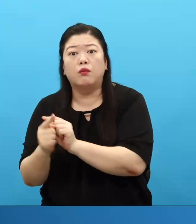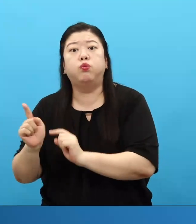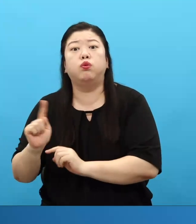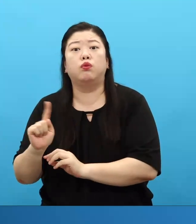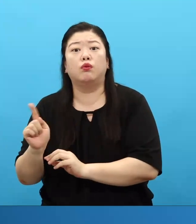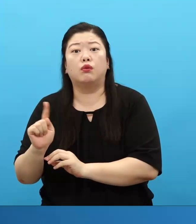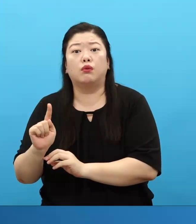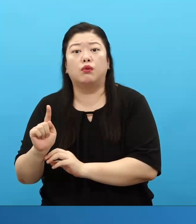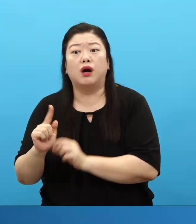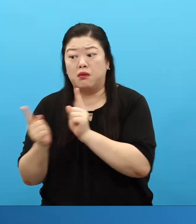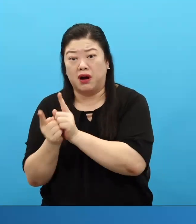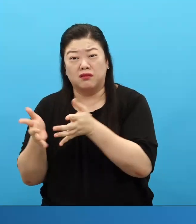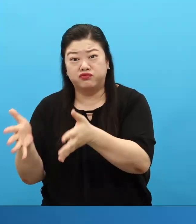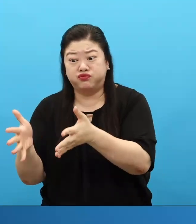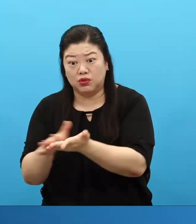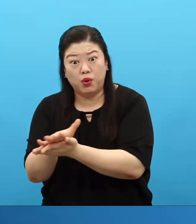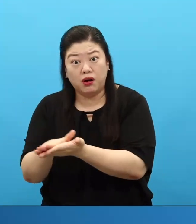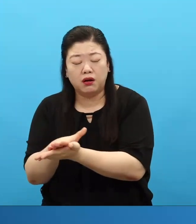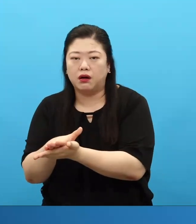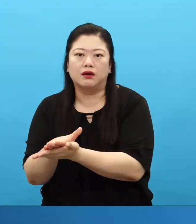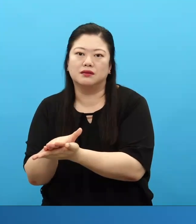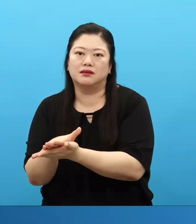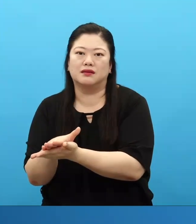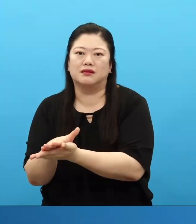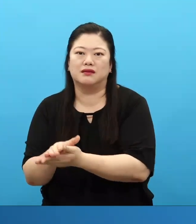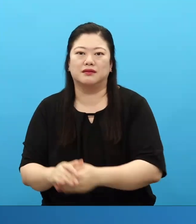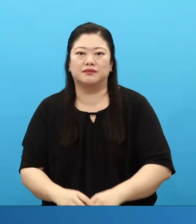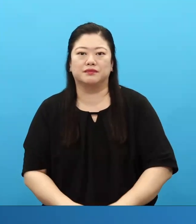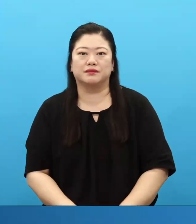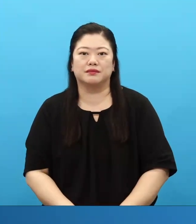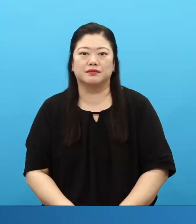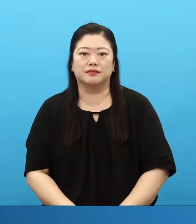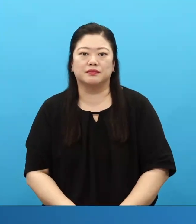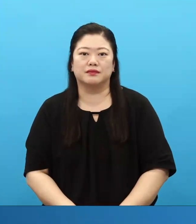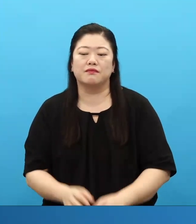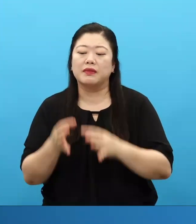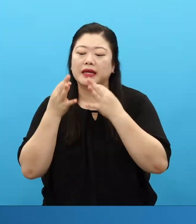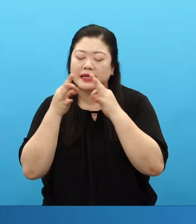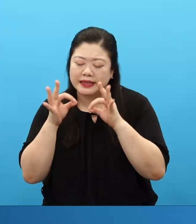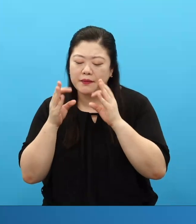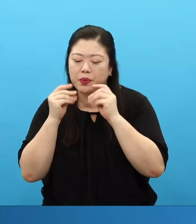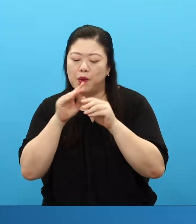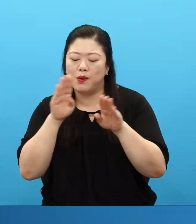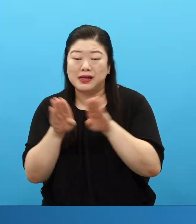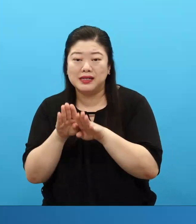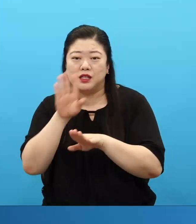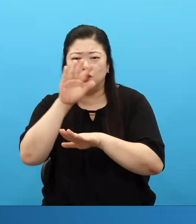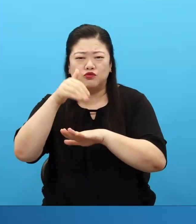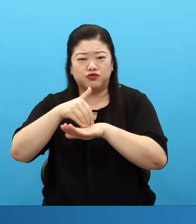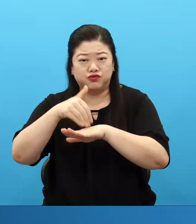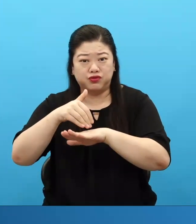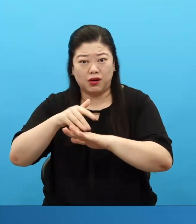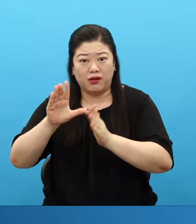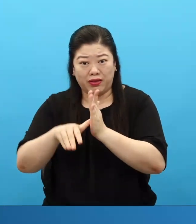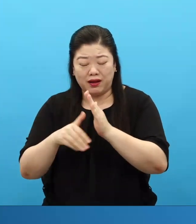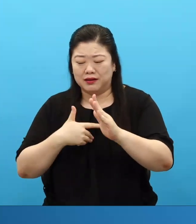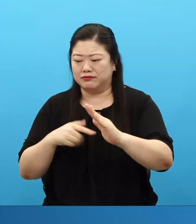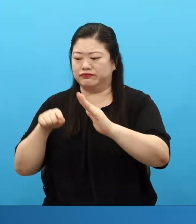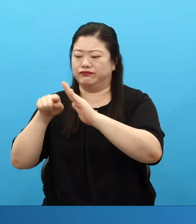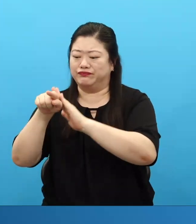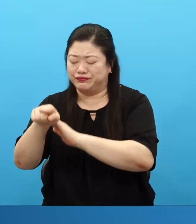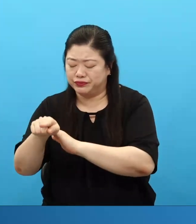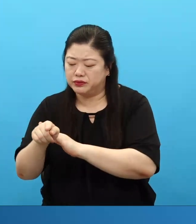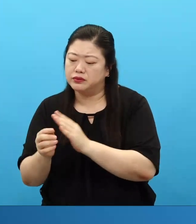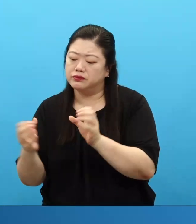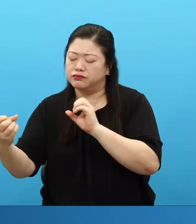은혜 너무 감사해서 상대방 잡고 간증할 수 있어야 돼요. A normal business person should come to worship tomorrow 그렇죠? and be so blessed that they've got things to testify to